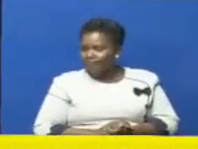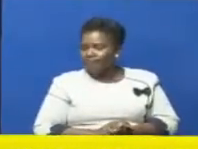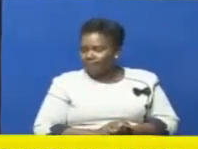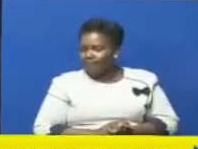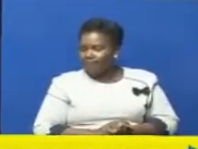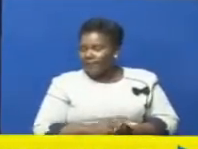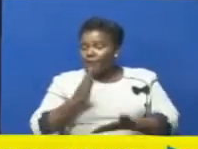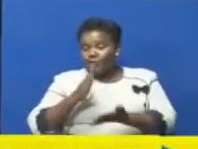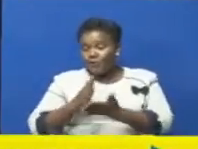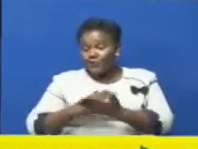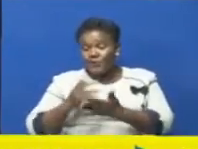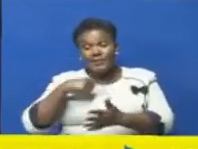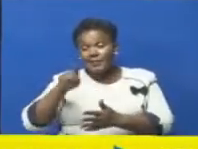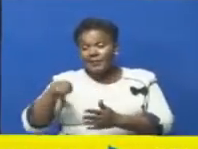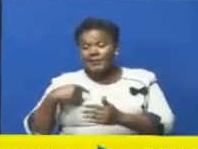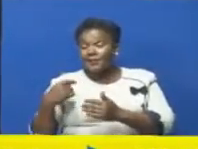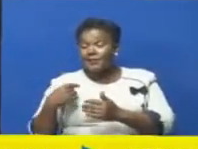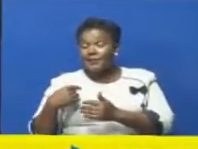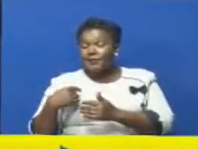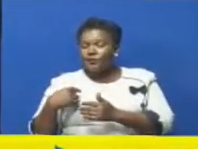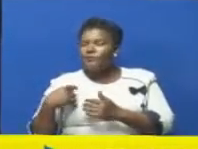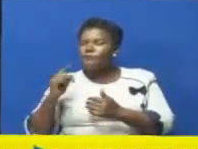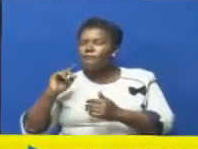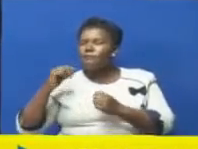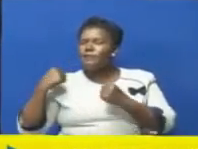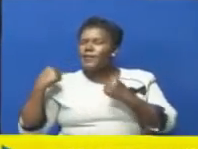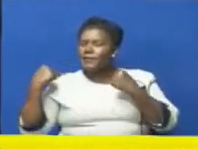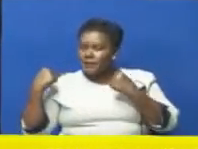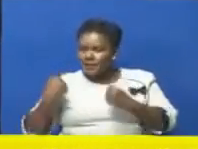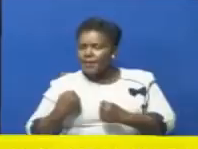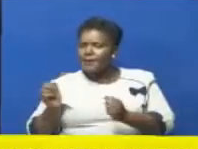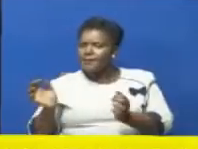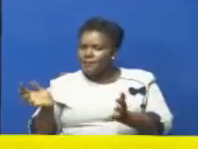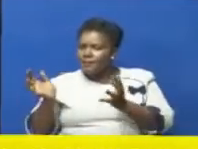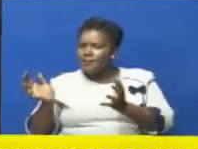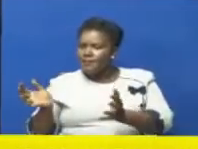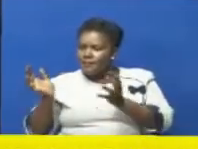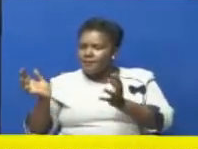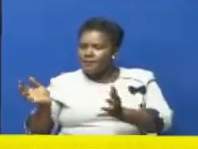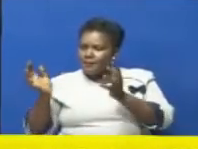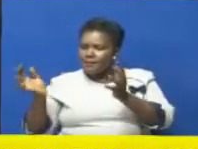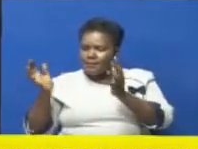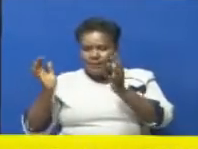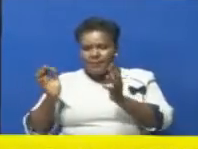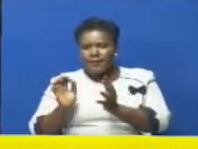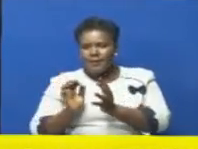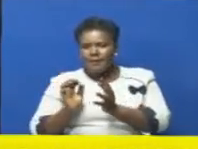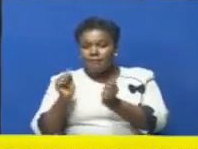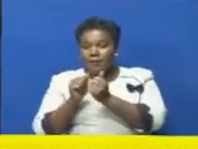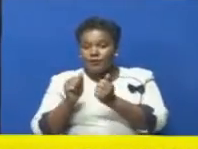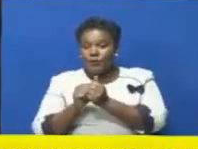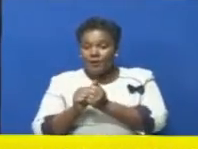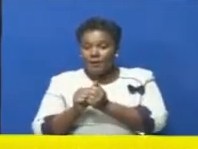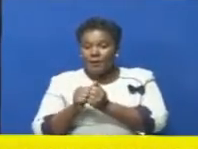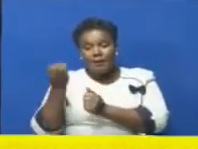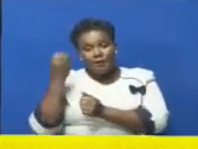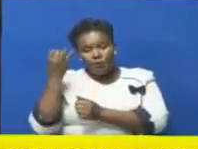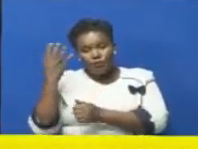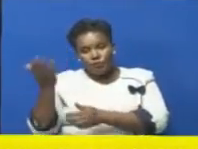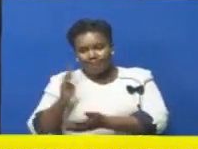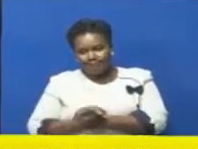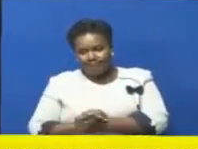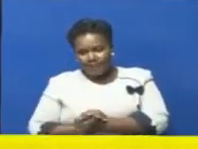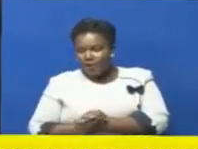la uviko 19 katika namna ya kufuata maelekezo ya Wizara ya Afya na wataalamu wa